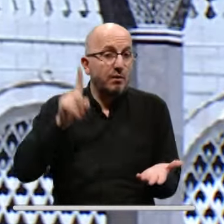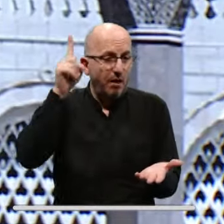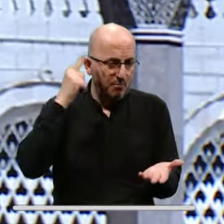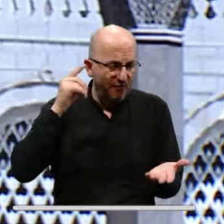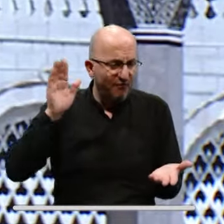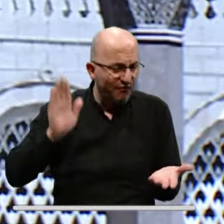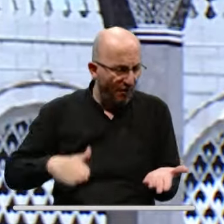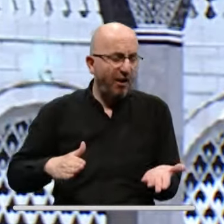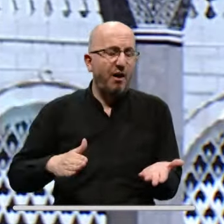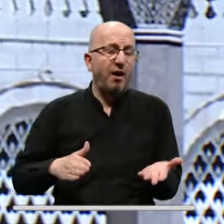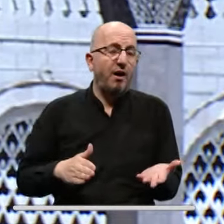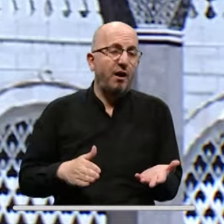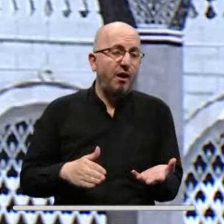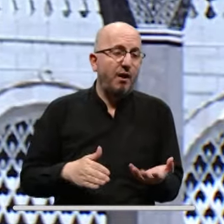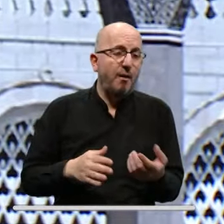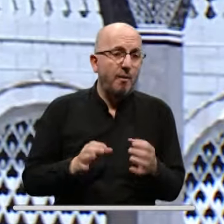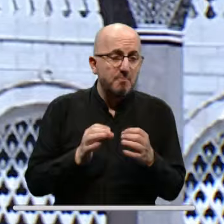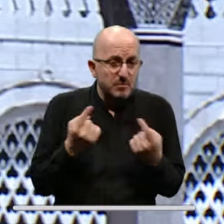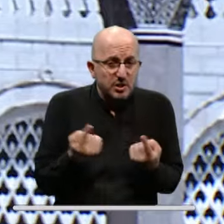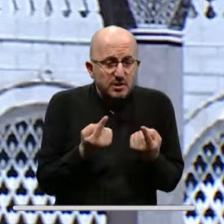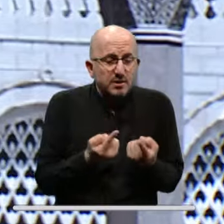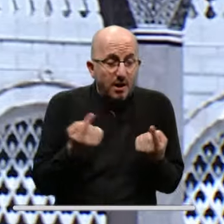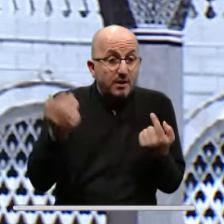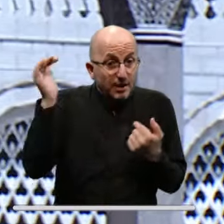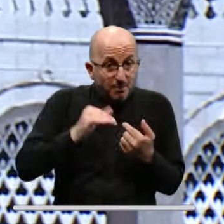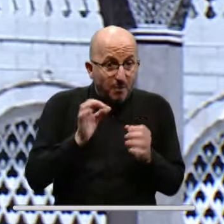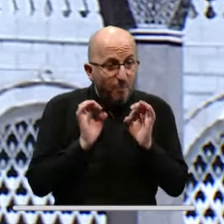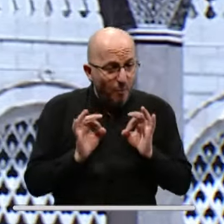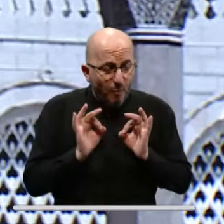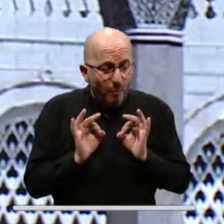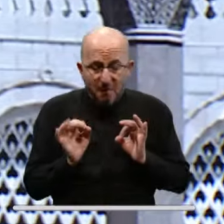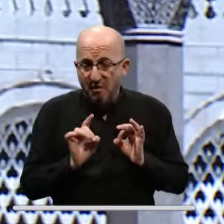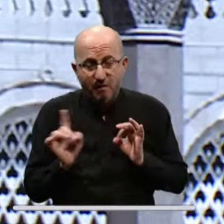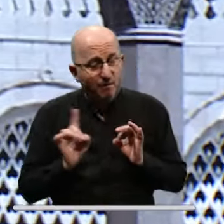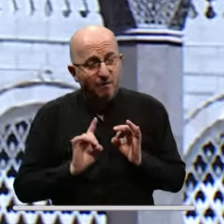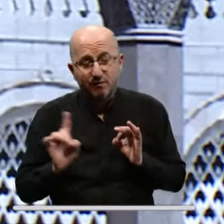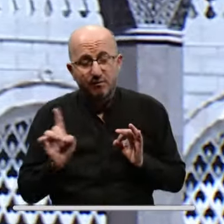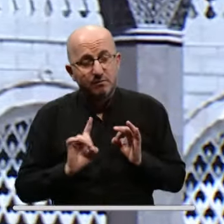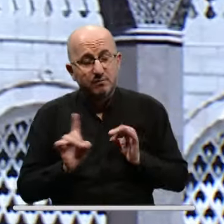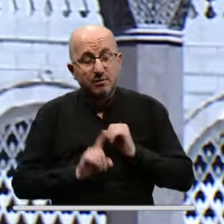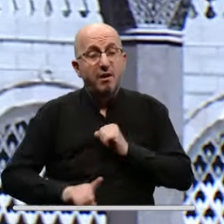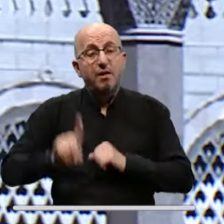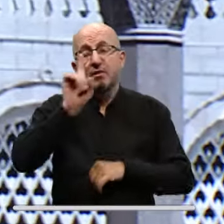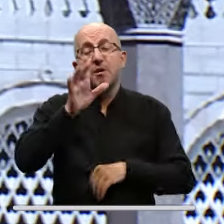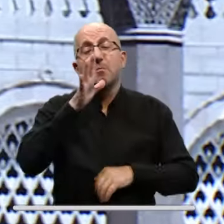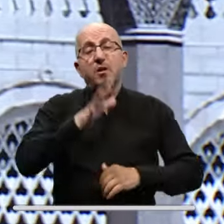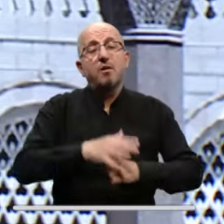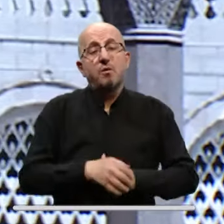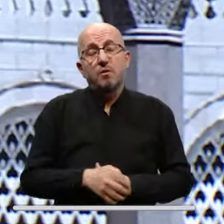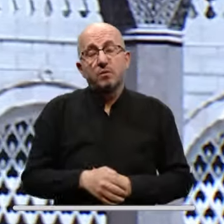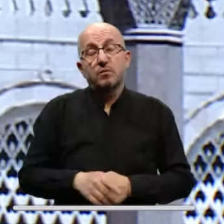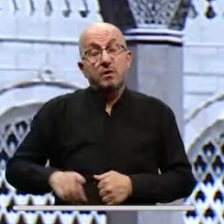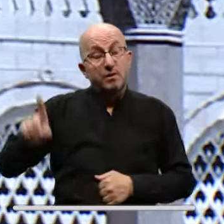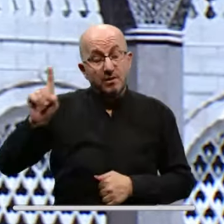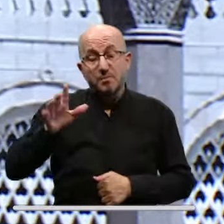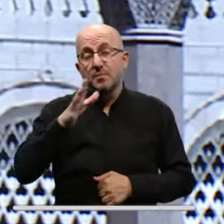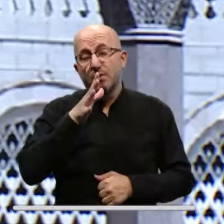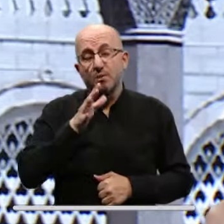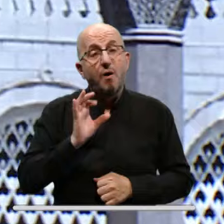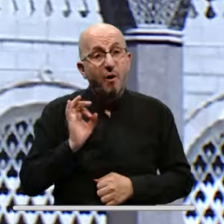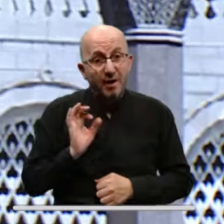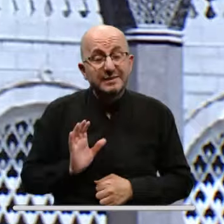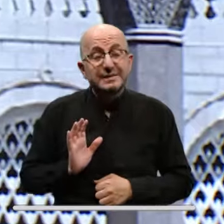haşa böyle bir şeyin meydana gelmesi mümkün mü? Kesinlikle mümkün değil. Allah biliyor, Cenab-ı Hak biliyor.